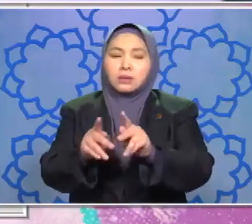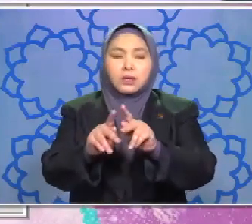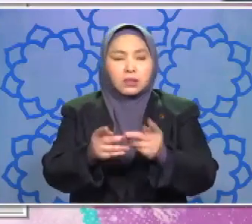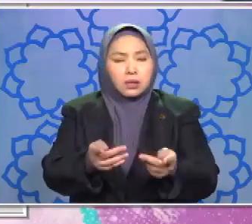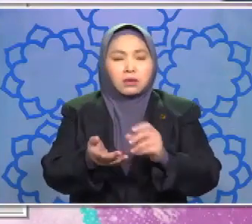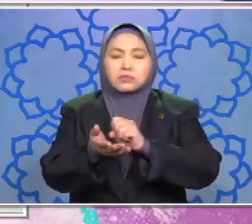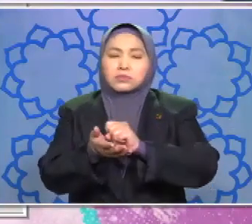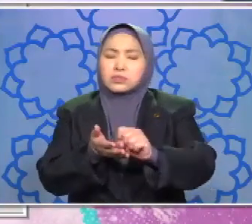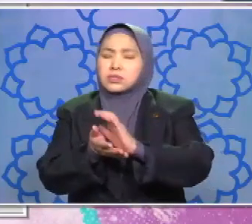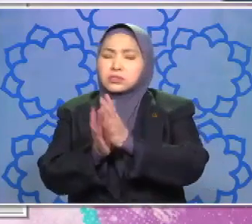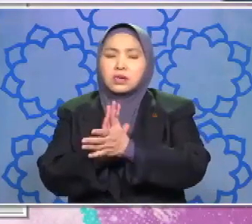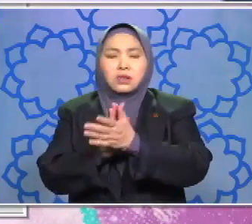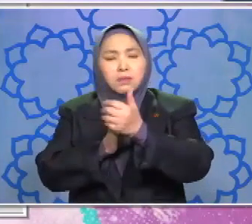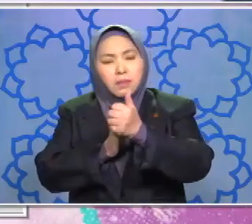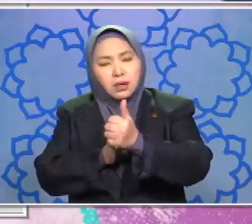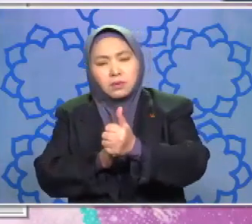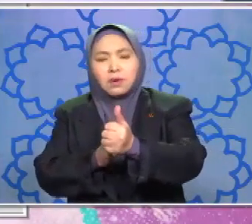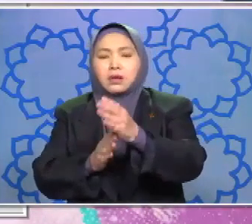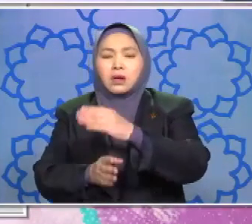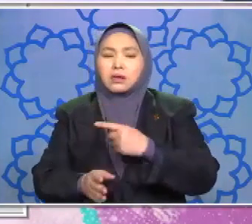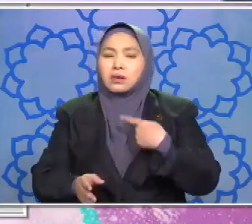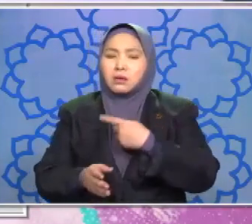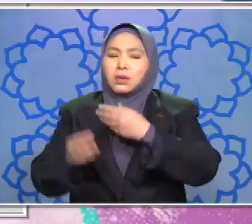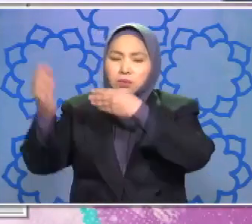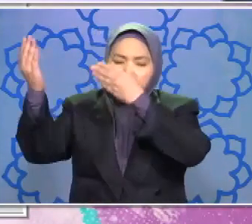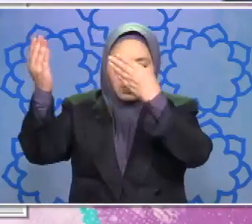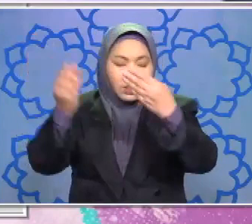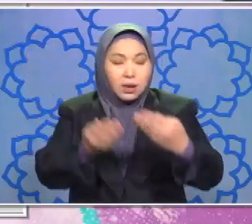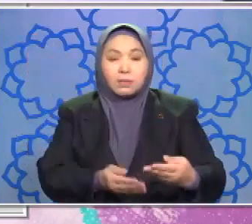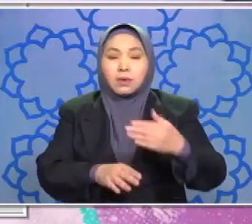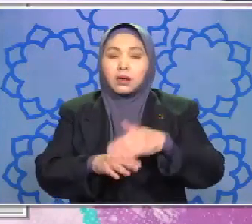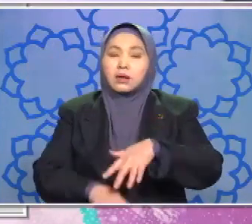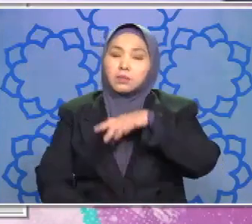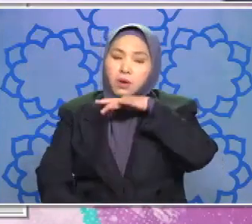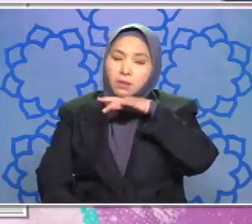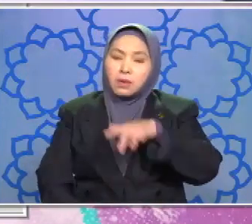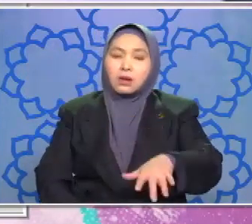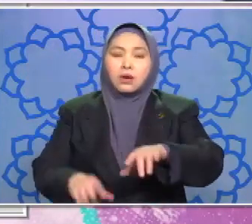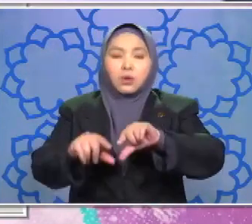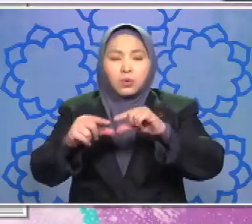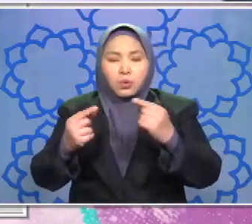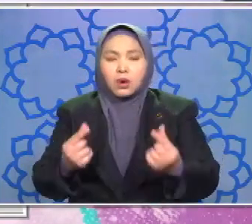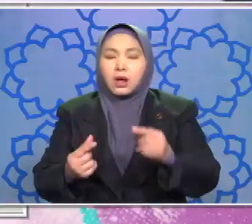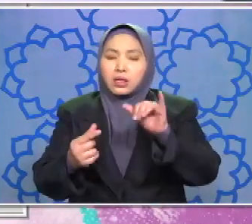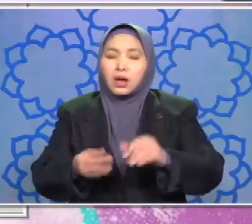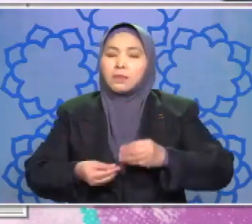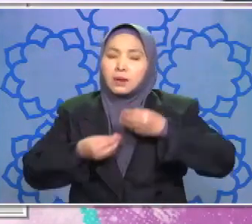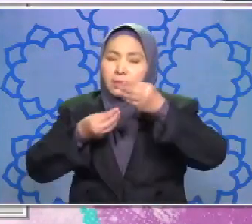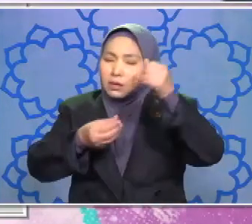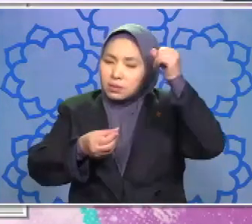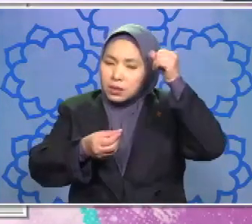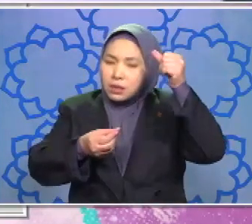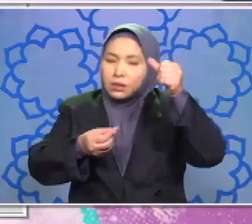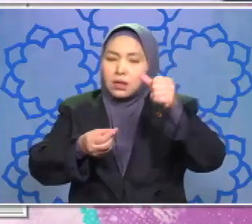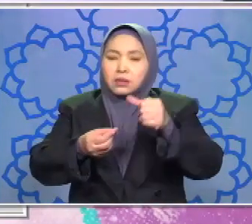إِلَيْكَ الذِّكْرَ لِتُبَيِّنَ لِلنَّاسِ مَا نُزِّلَ إِلَيْهِمْ